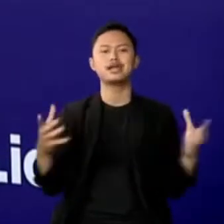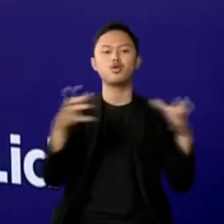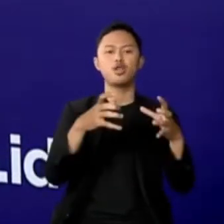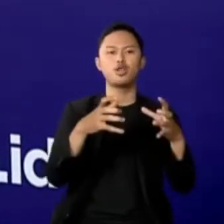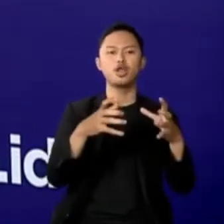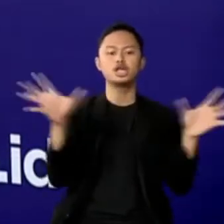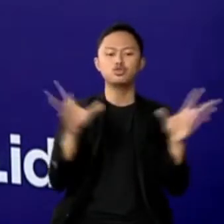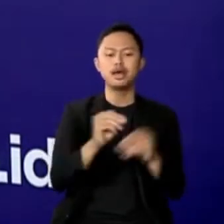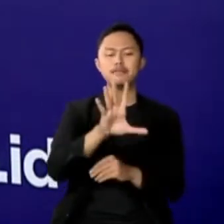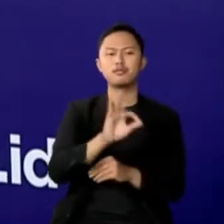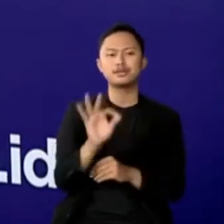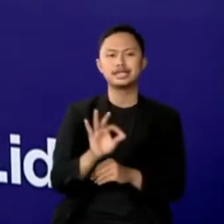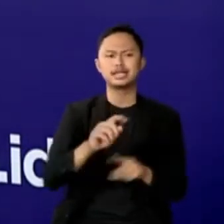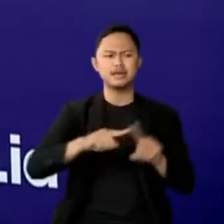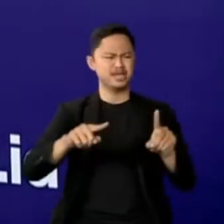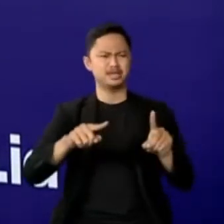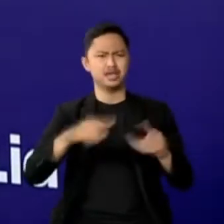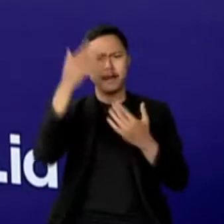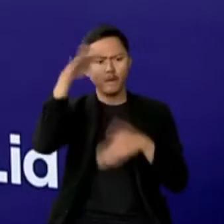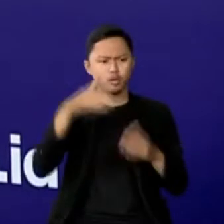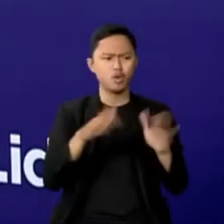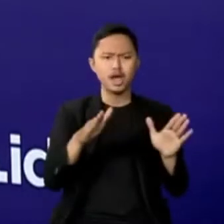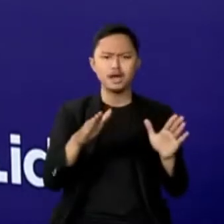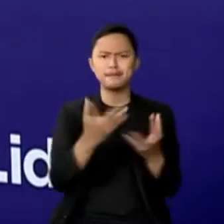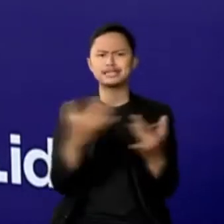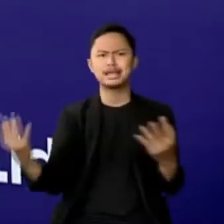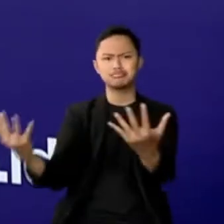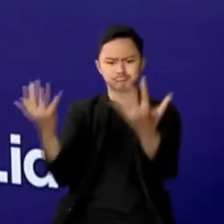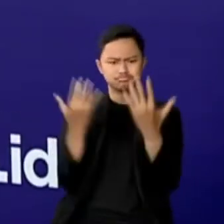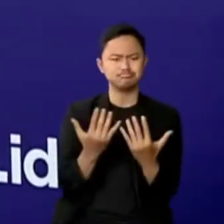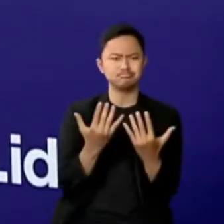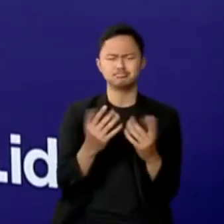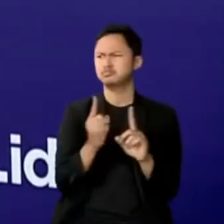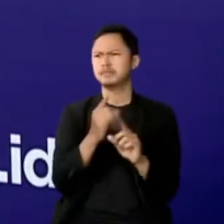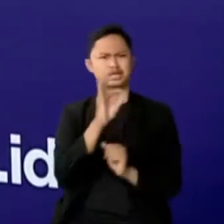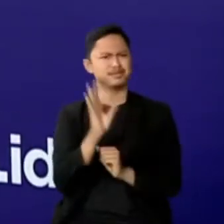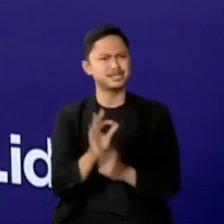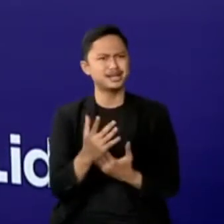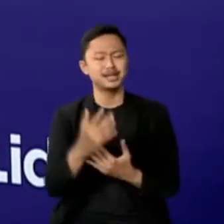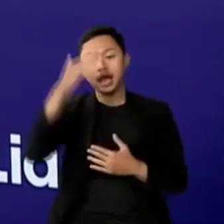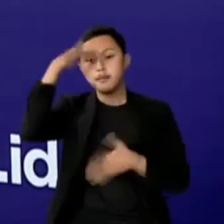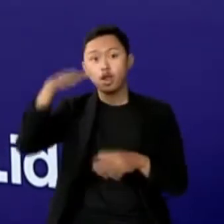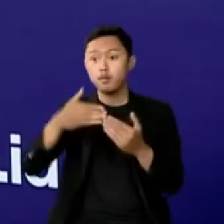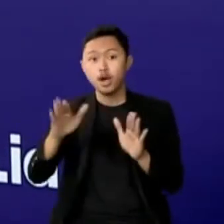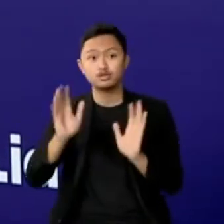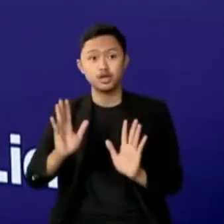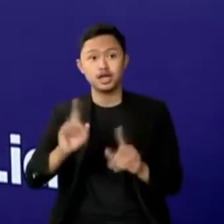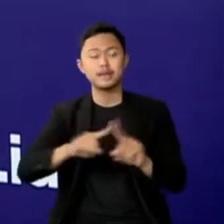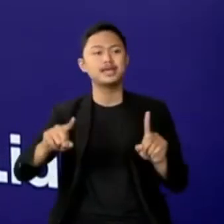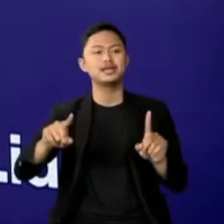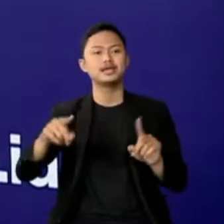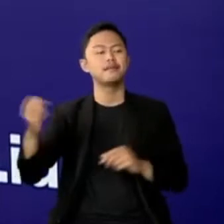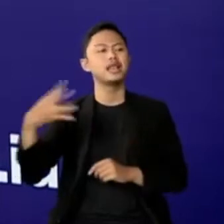25 awal-awal cuma sebelas persen 1300 juga sempat ada beberapa Mal sekalipun diperbolehkan dibuka ditutup Rock